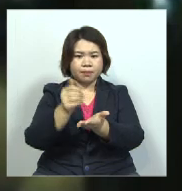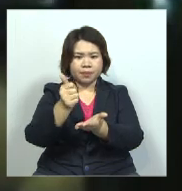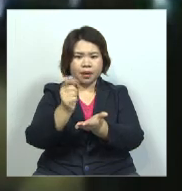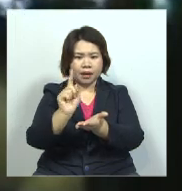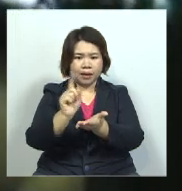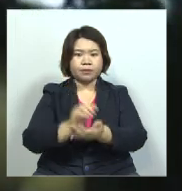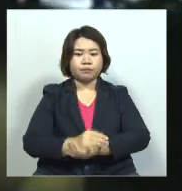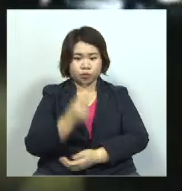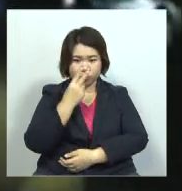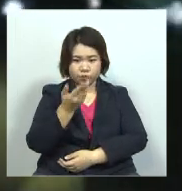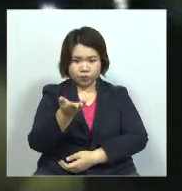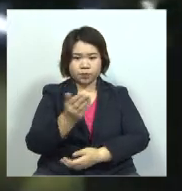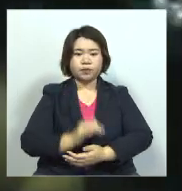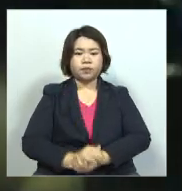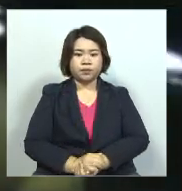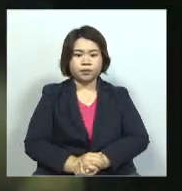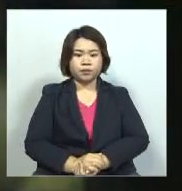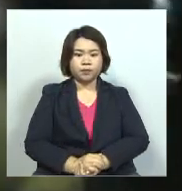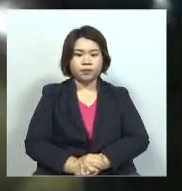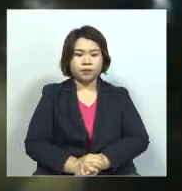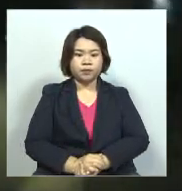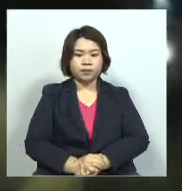ได้นี่นะคะเดี๋ยวดู